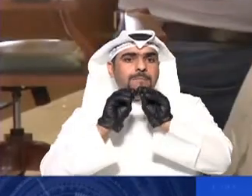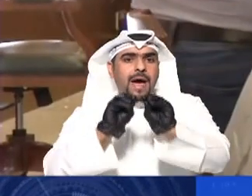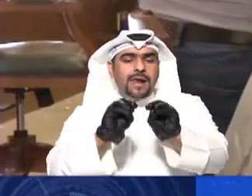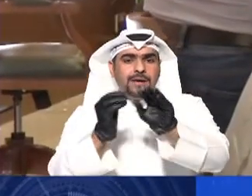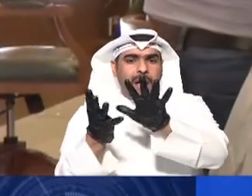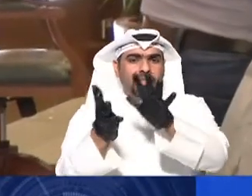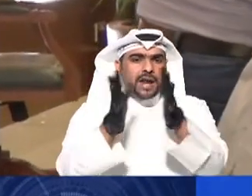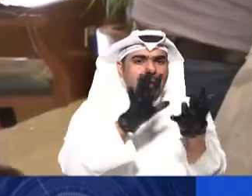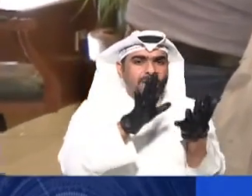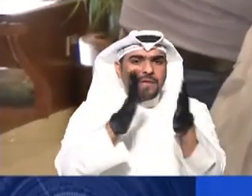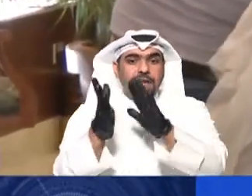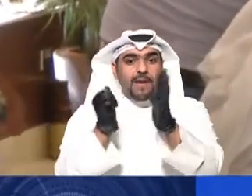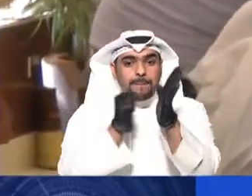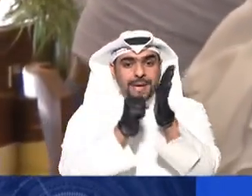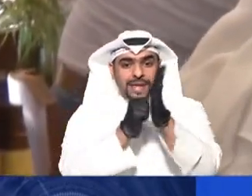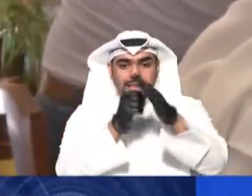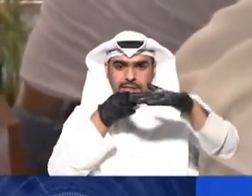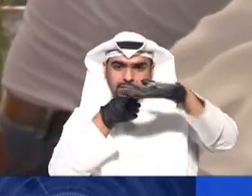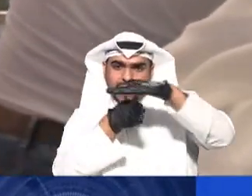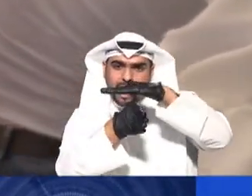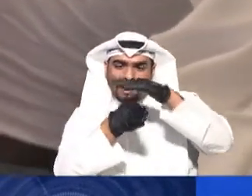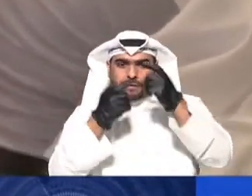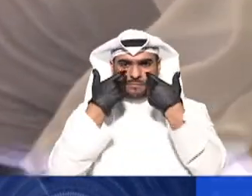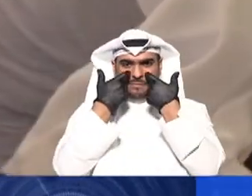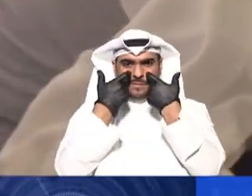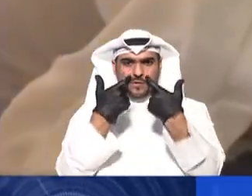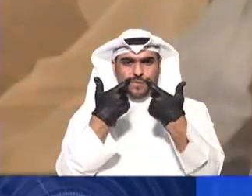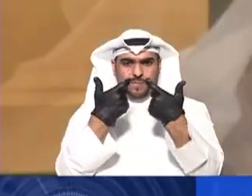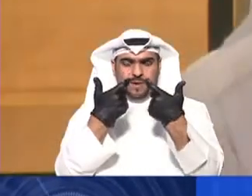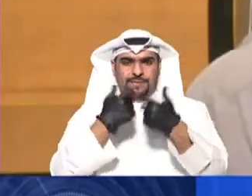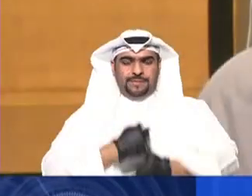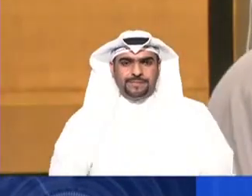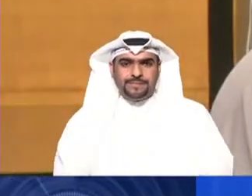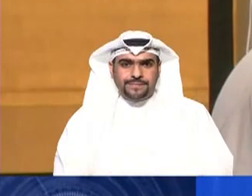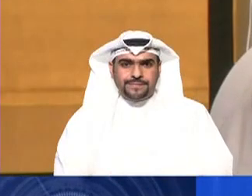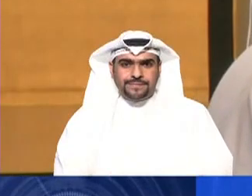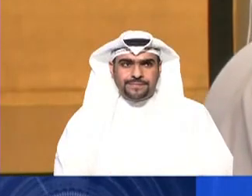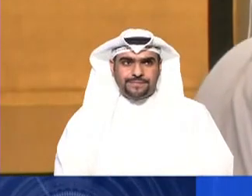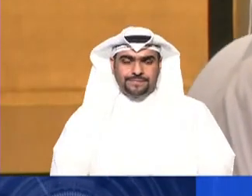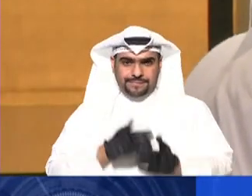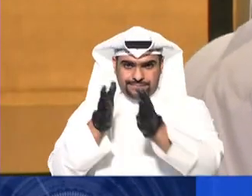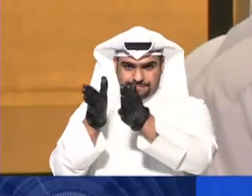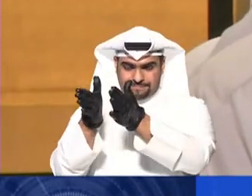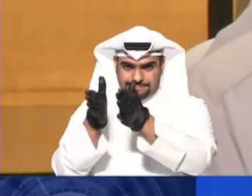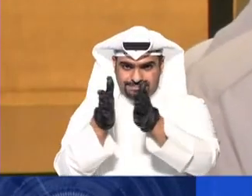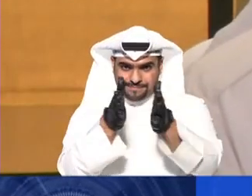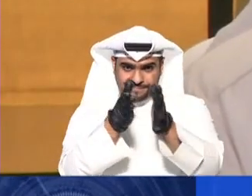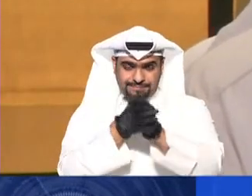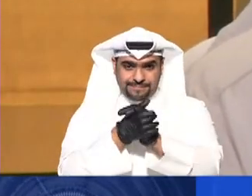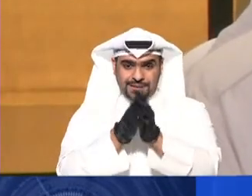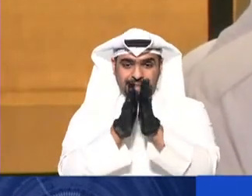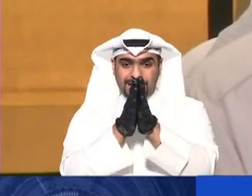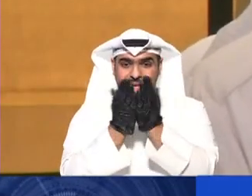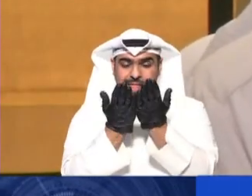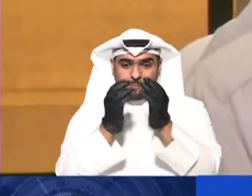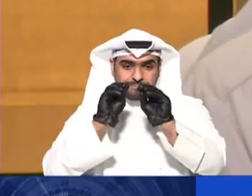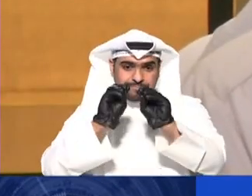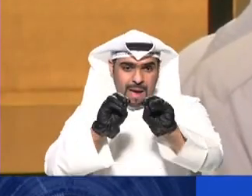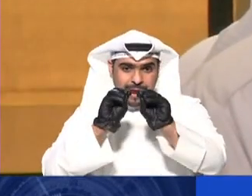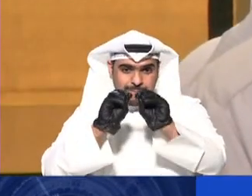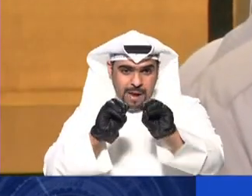الحجر المنزلي وبعض الحوادث التي تصاحبها. هذه تهدف الحقيقة إلى جعل المواطن